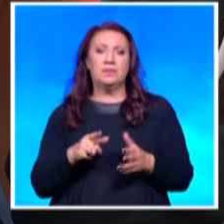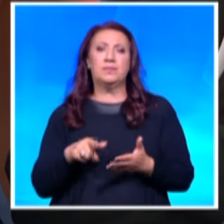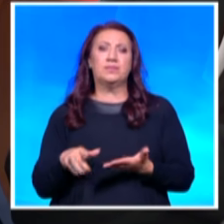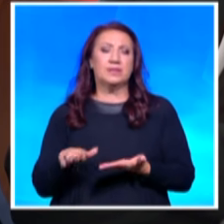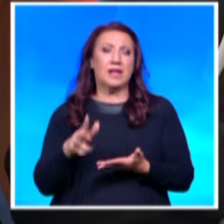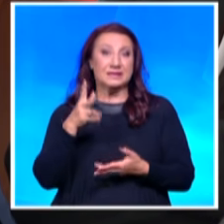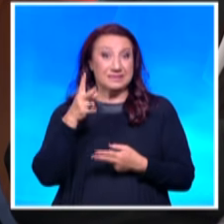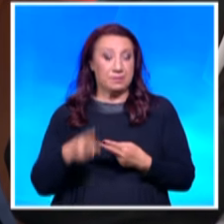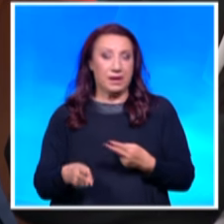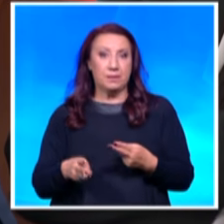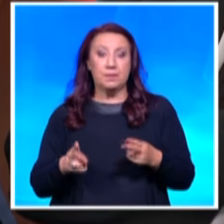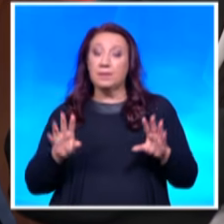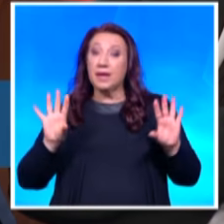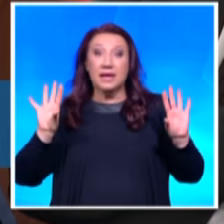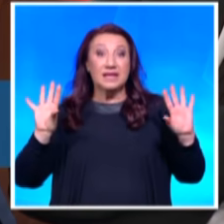истериите, свързани с